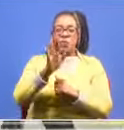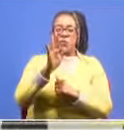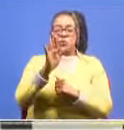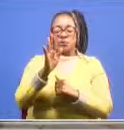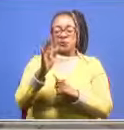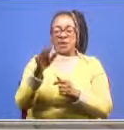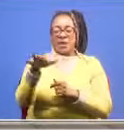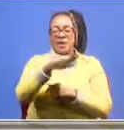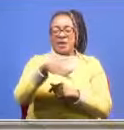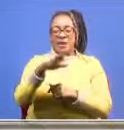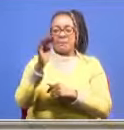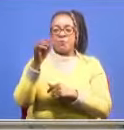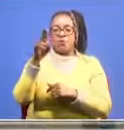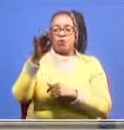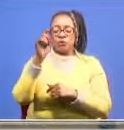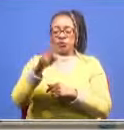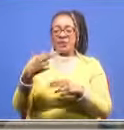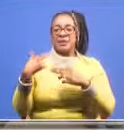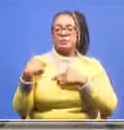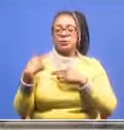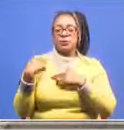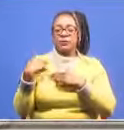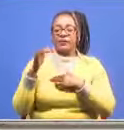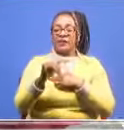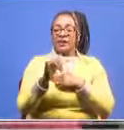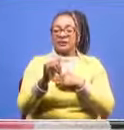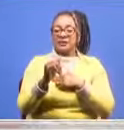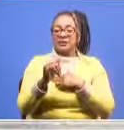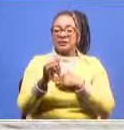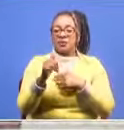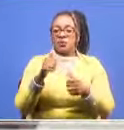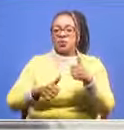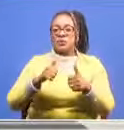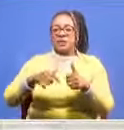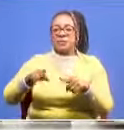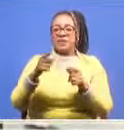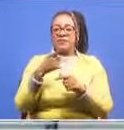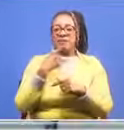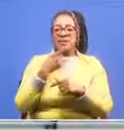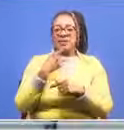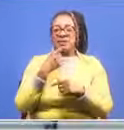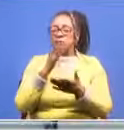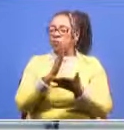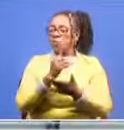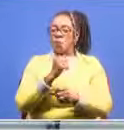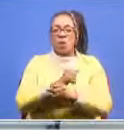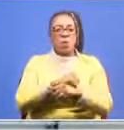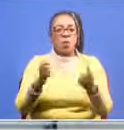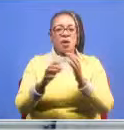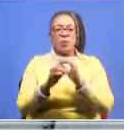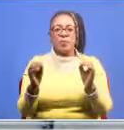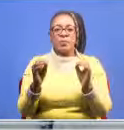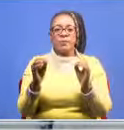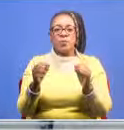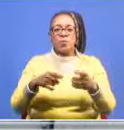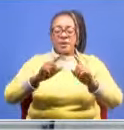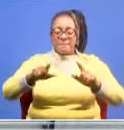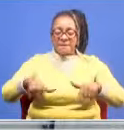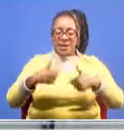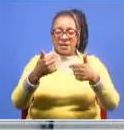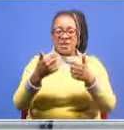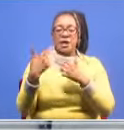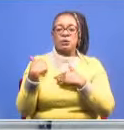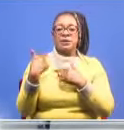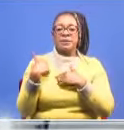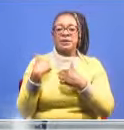la Mukuru kuwajibikia tukio hilo kwa kile wametaja kuwa utepetevu. We demand accountability